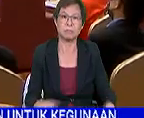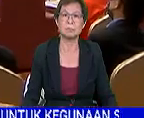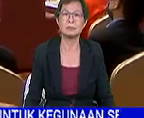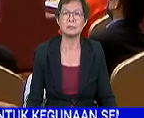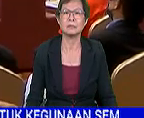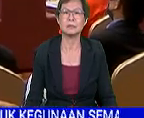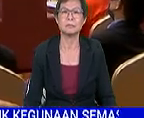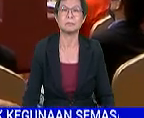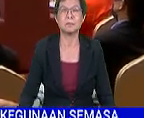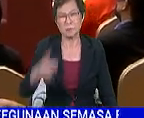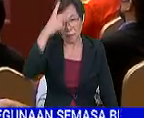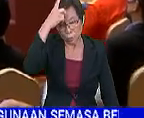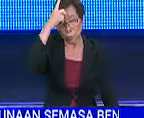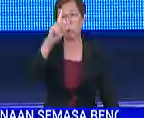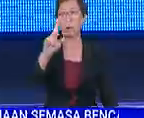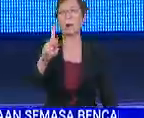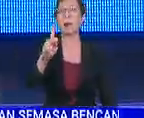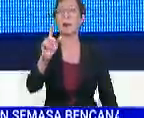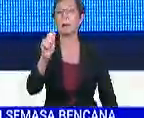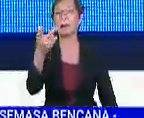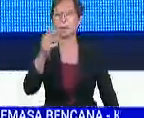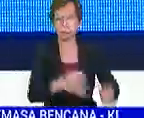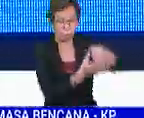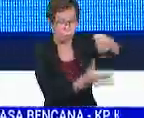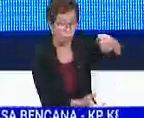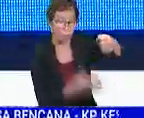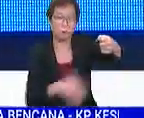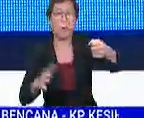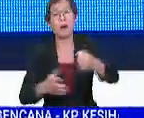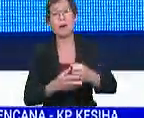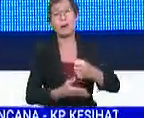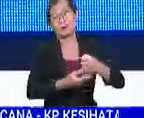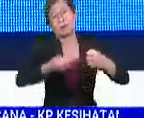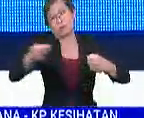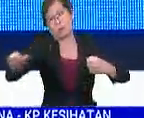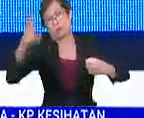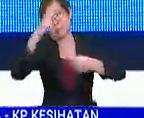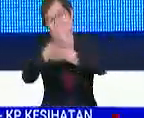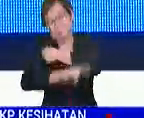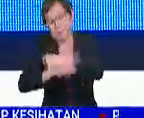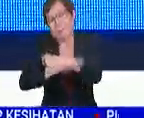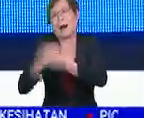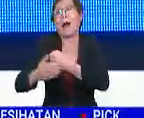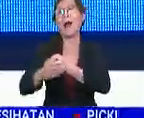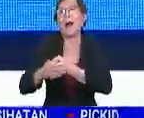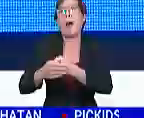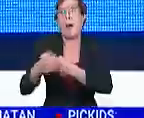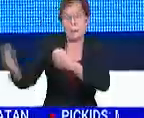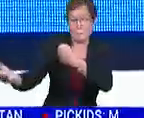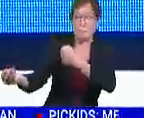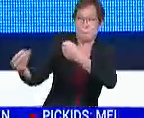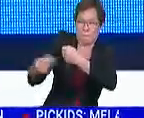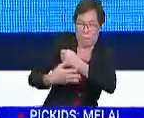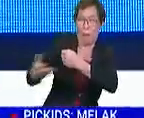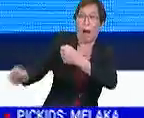covid-19 Datuk Seri Abdul Karim menjelaskan peruntukan telah dikembalikan kepada kerajaan negeri dan akan dikembalikan tahun ini